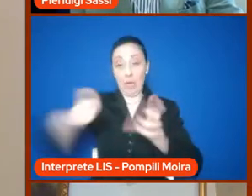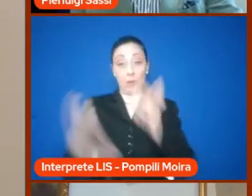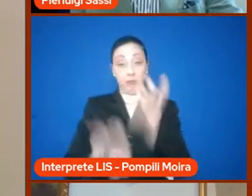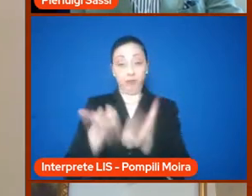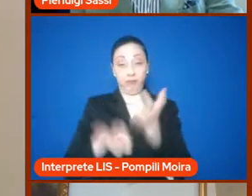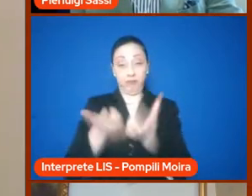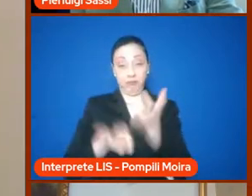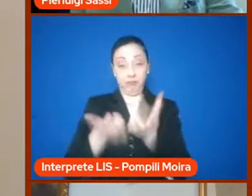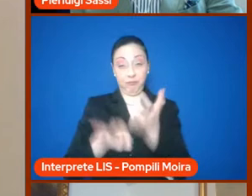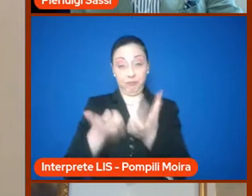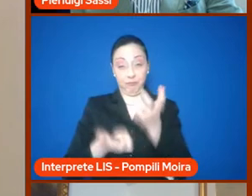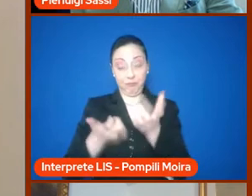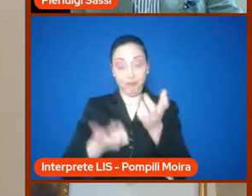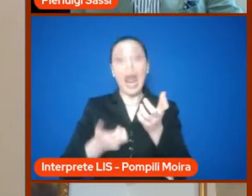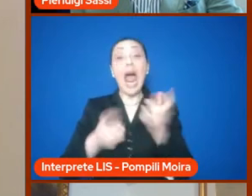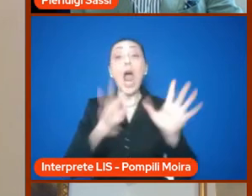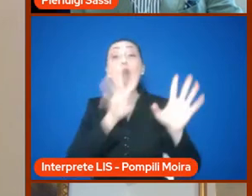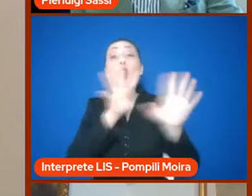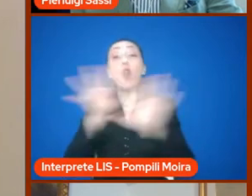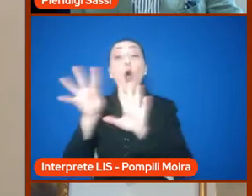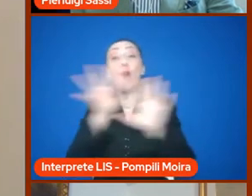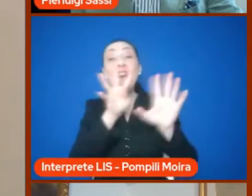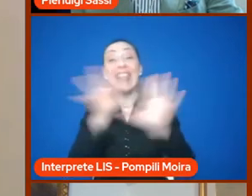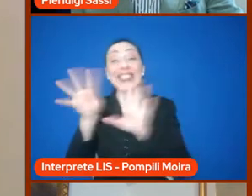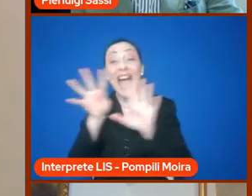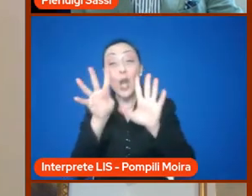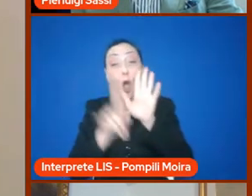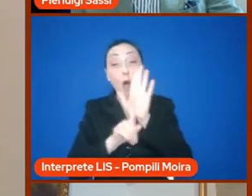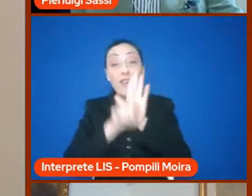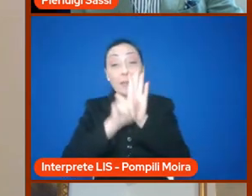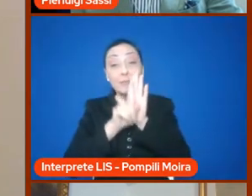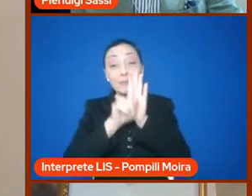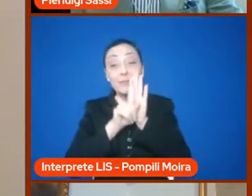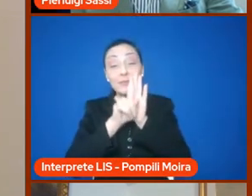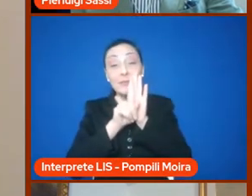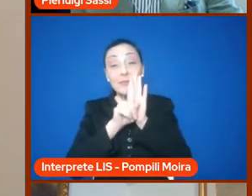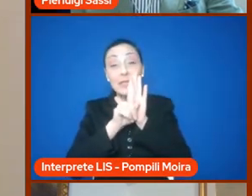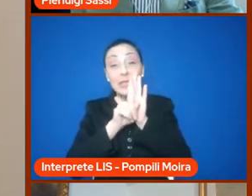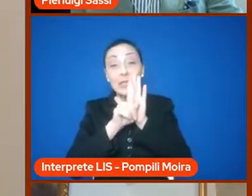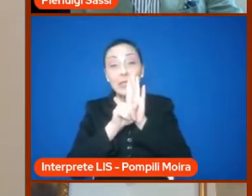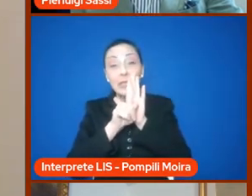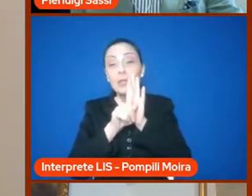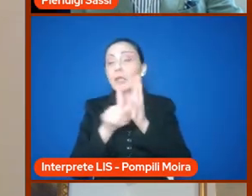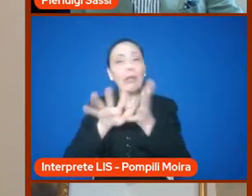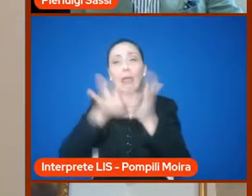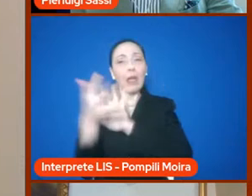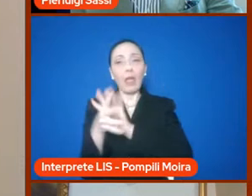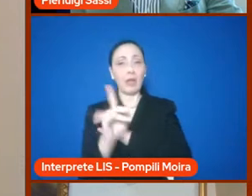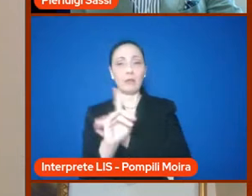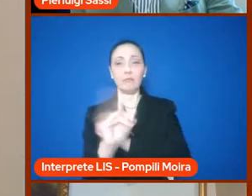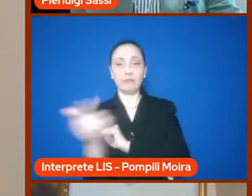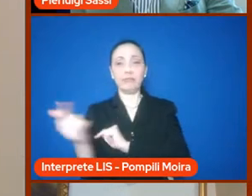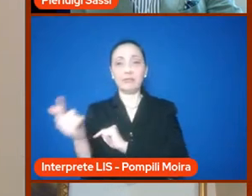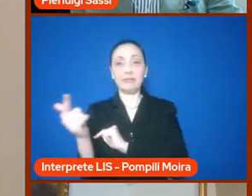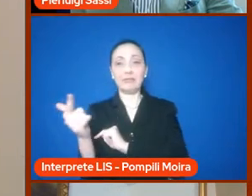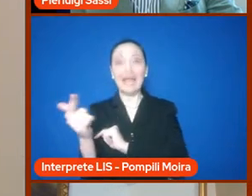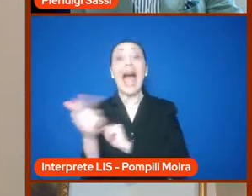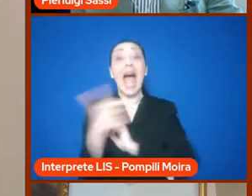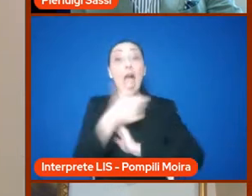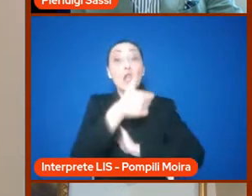gradi, se tutta l'acqua fosse esattamente a 99 gradi, non vedrete una transizione di fase. Quando raggiungete